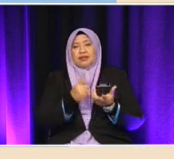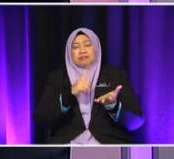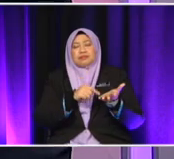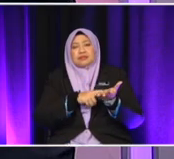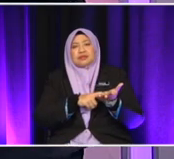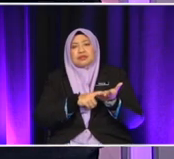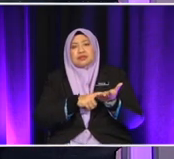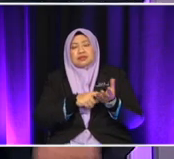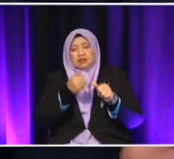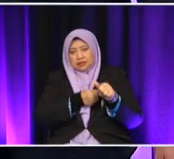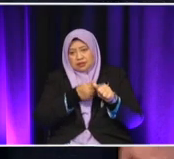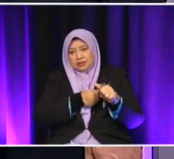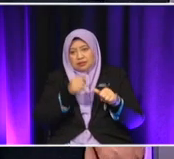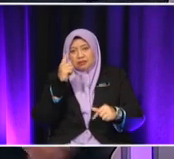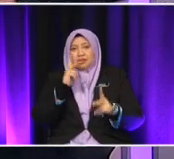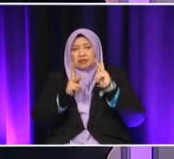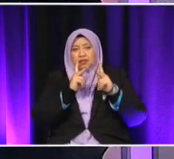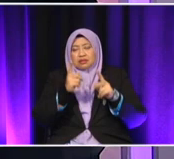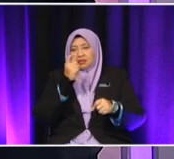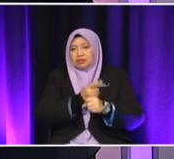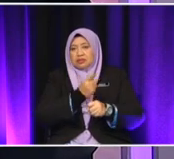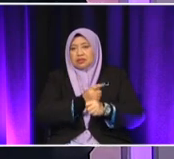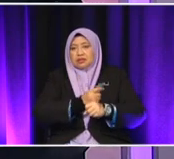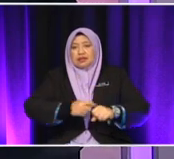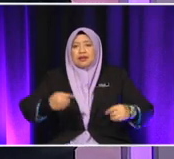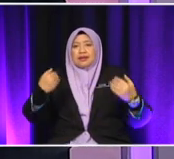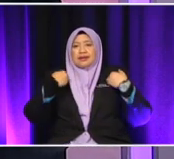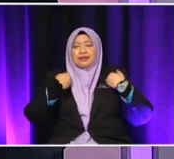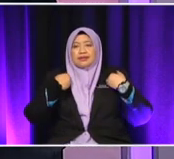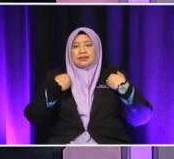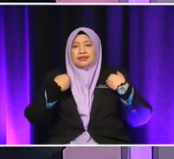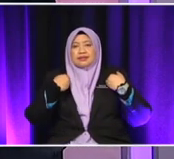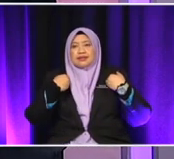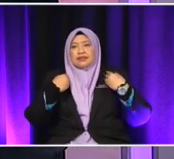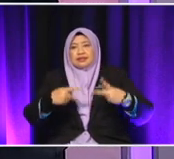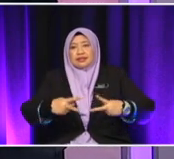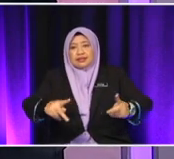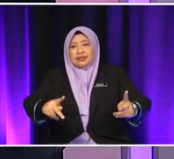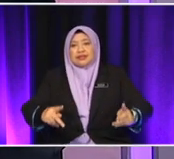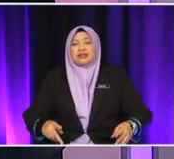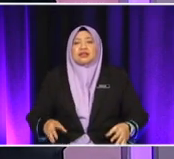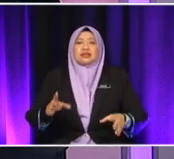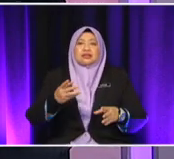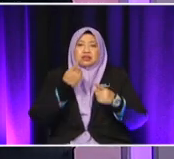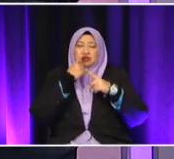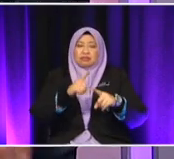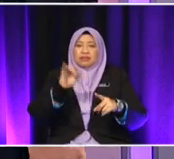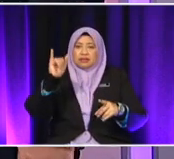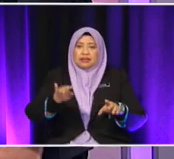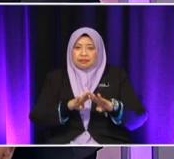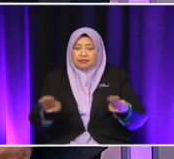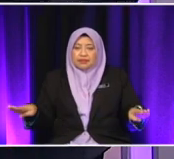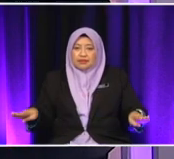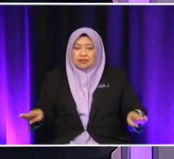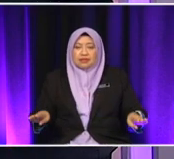setiap kartu tugas ini sebenarnya Ivan dia memerlukan kaidah jawaban yang berbeda sepatu tadi